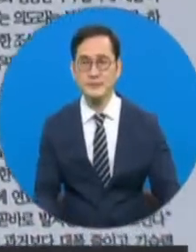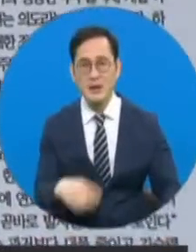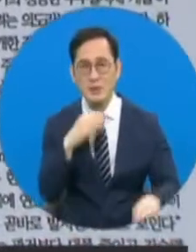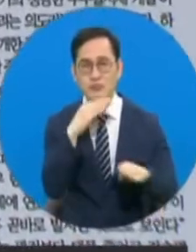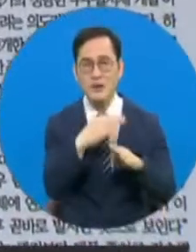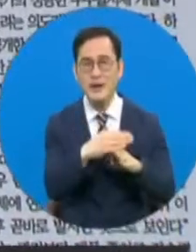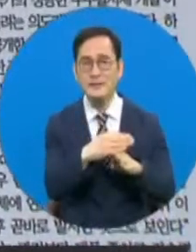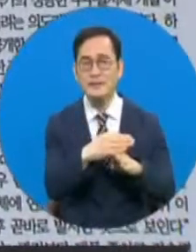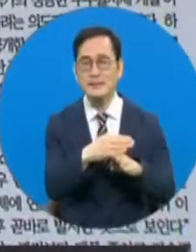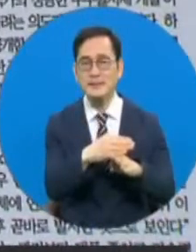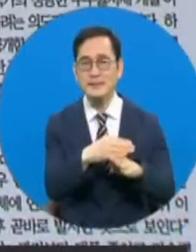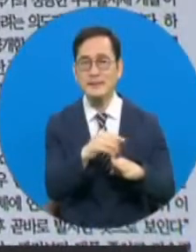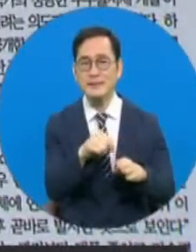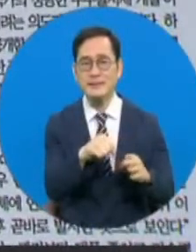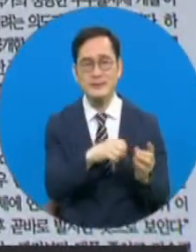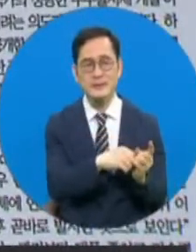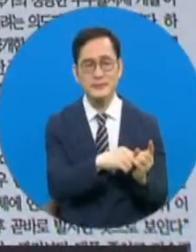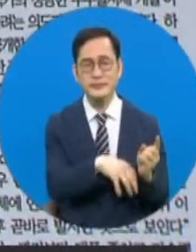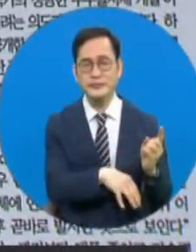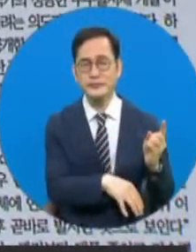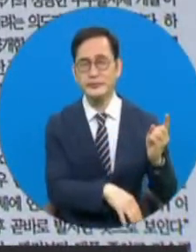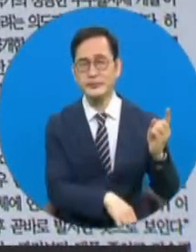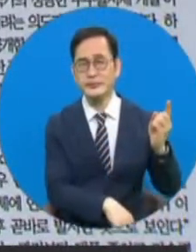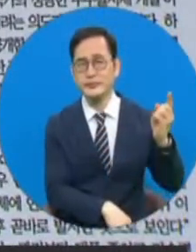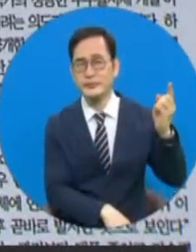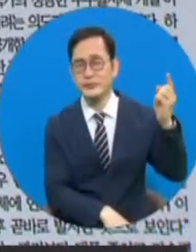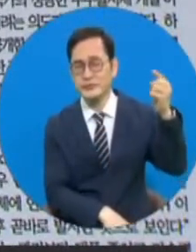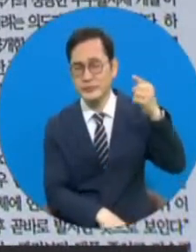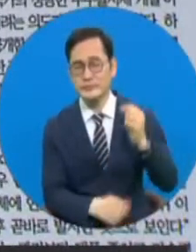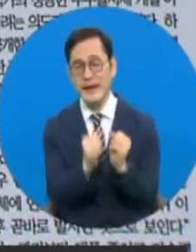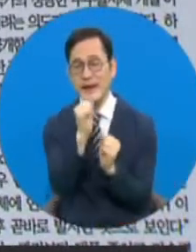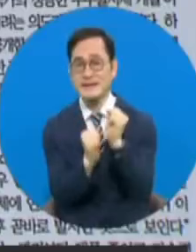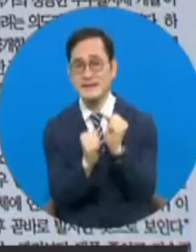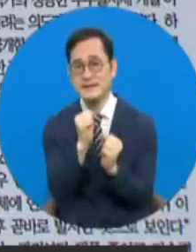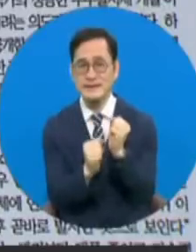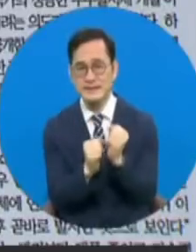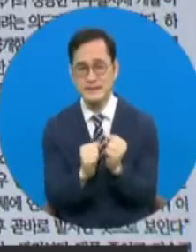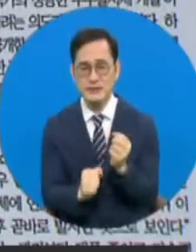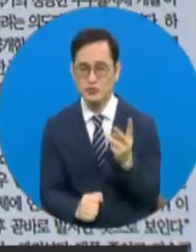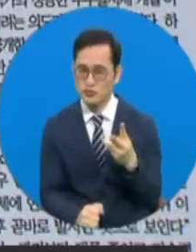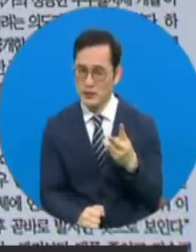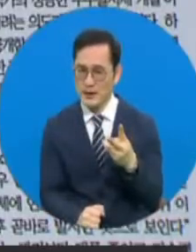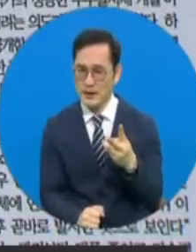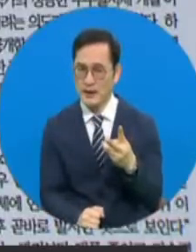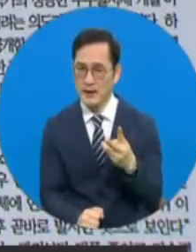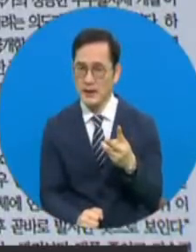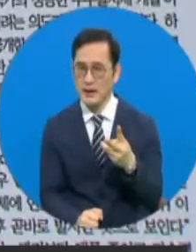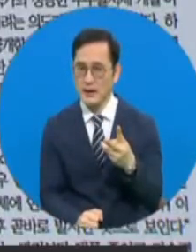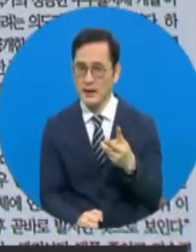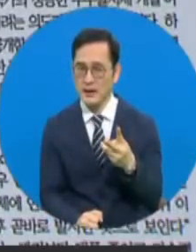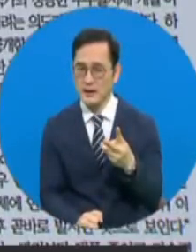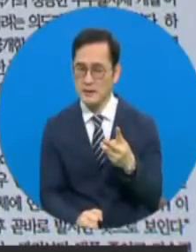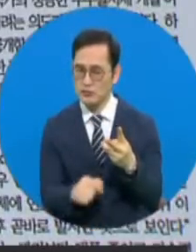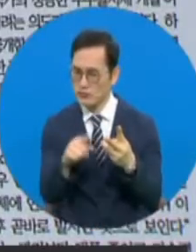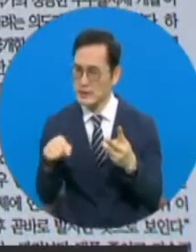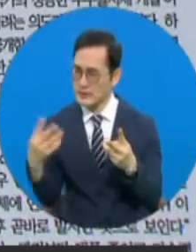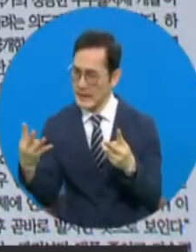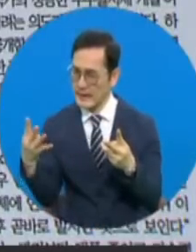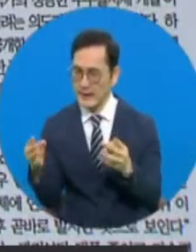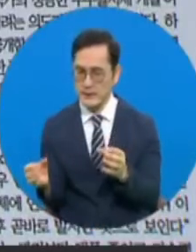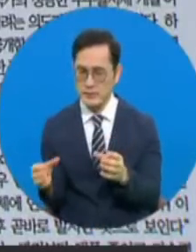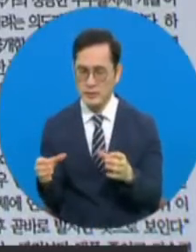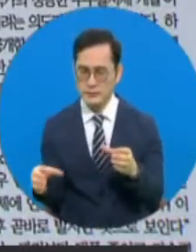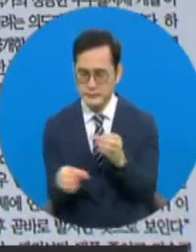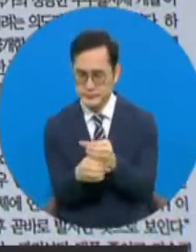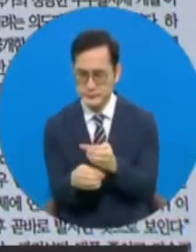북한이 발사체 ICBM 엔진 두 개에서 4개를 묶어서 성능을 강화하더라 우리 군이 발빠르게 분석해 내고